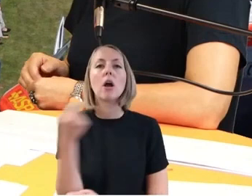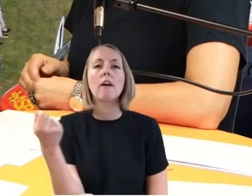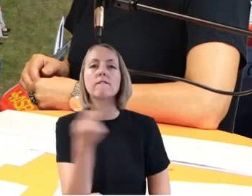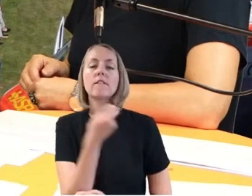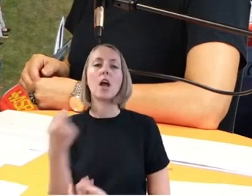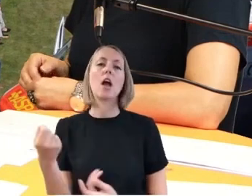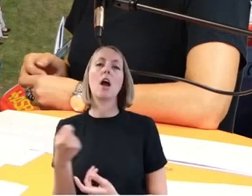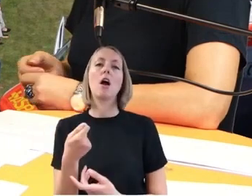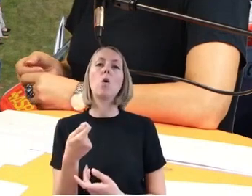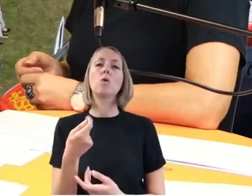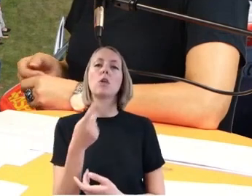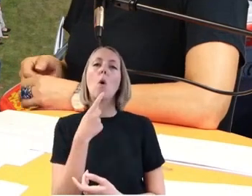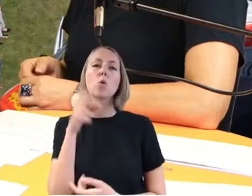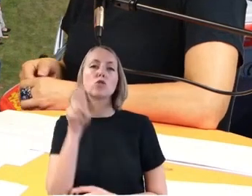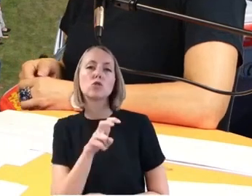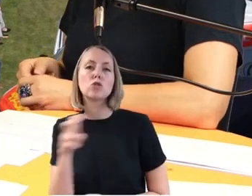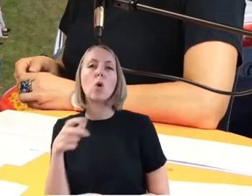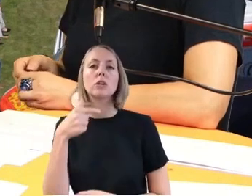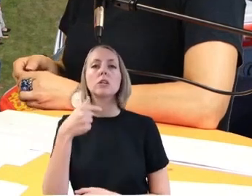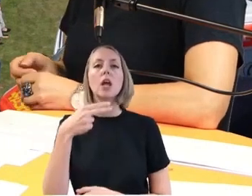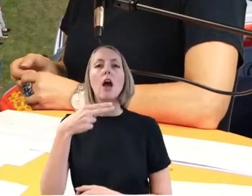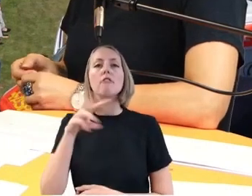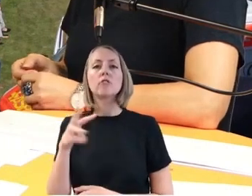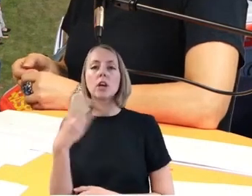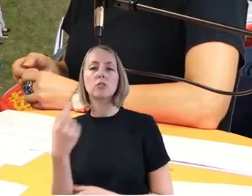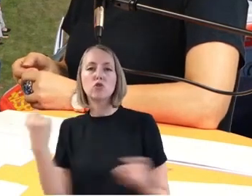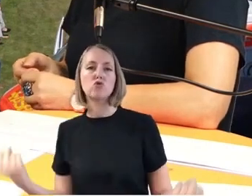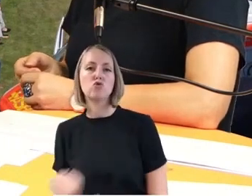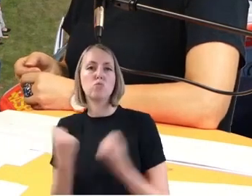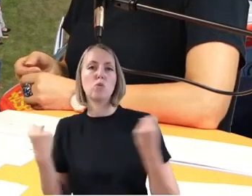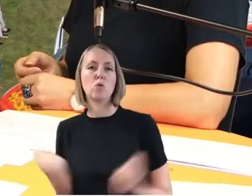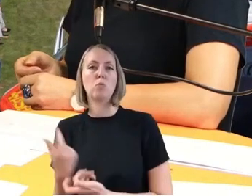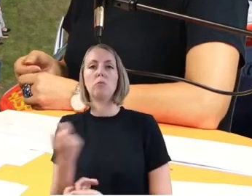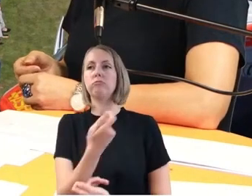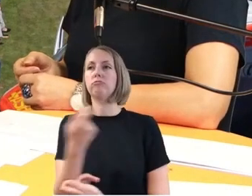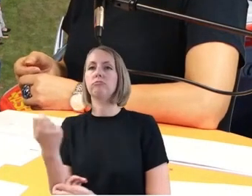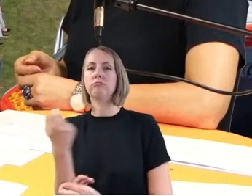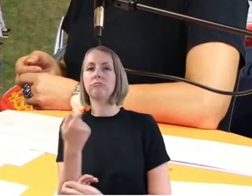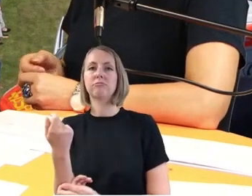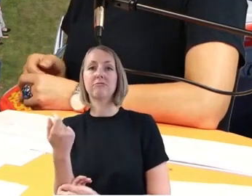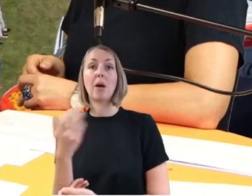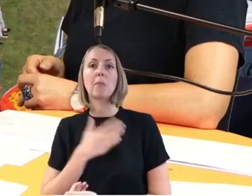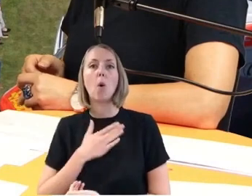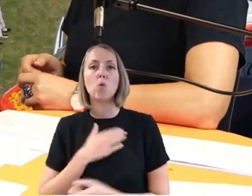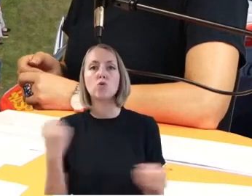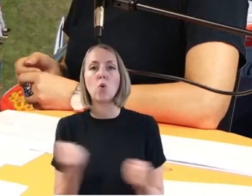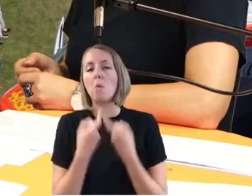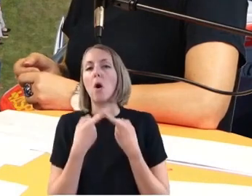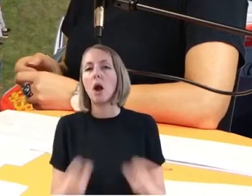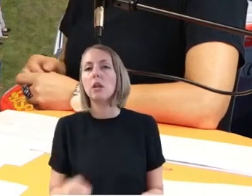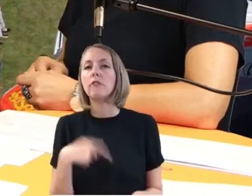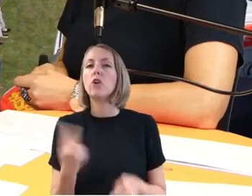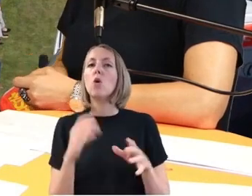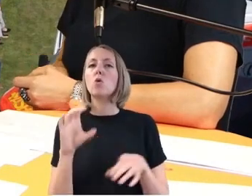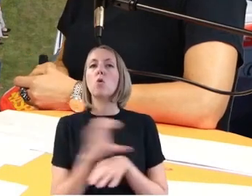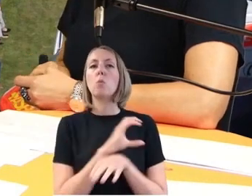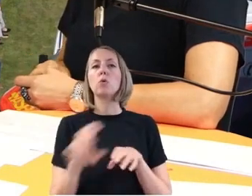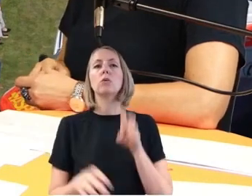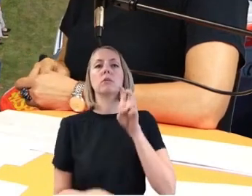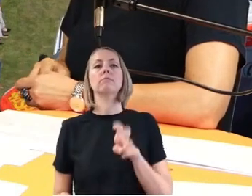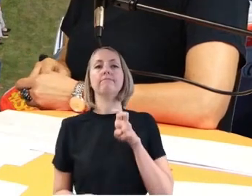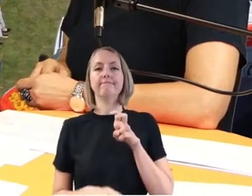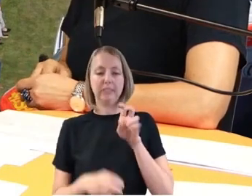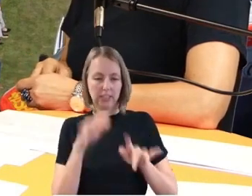wann genau die aw das kennt man ja sieht man ja schon mal aber in unsere übungen sitzen menschen an computern und das ist auch alles was man zeigen könnte und